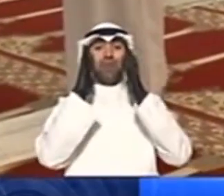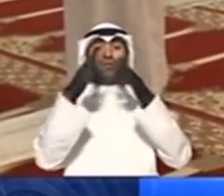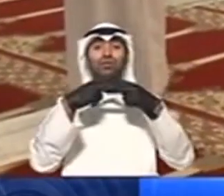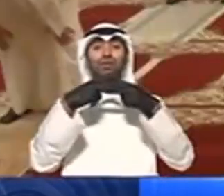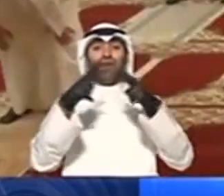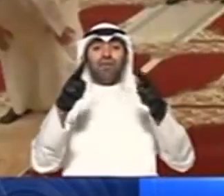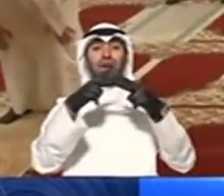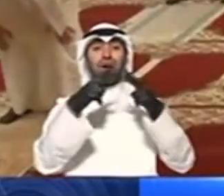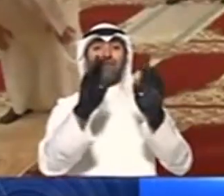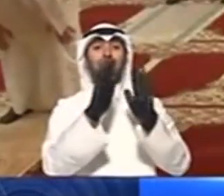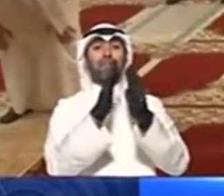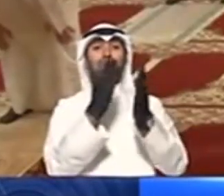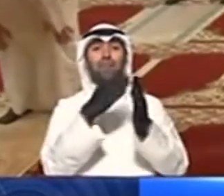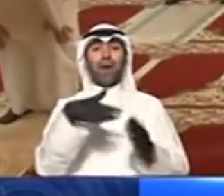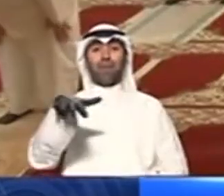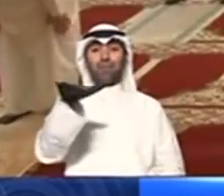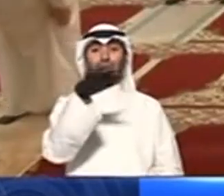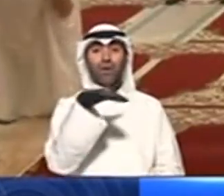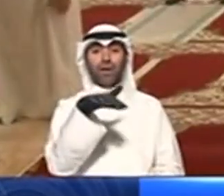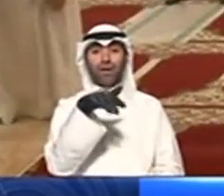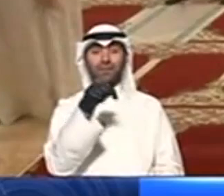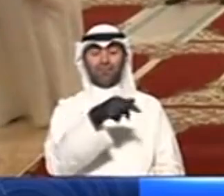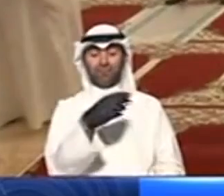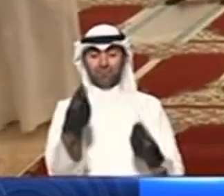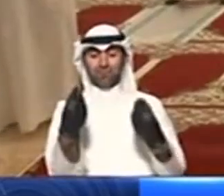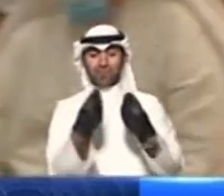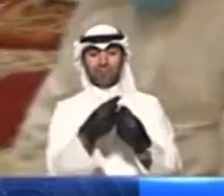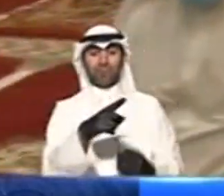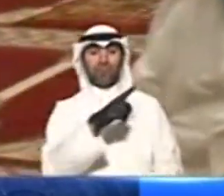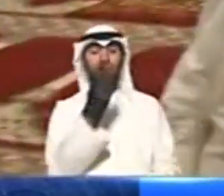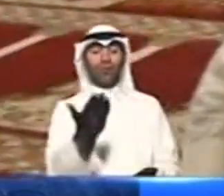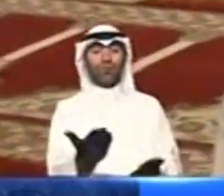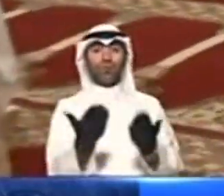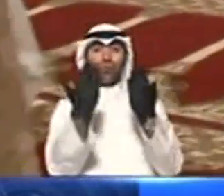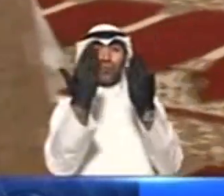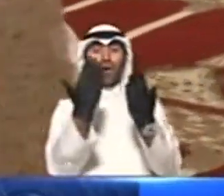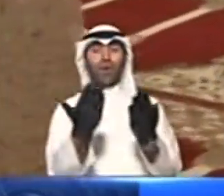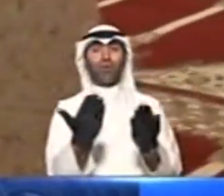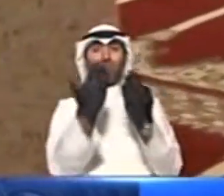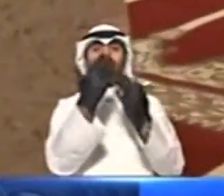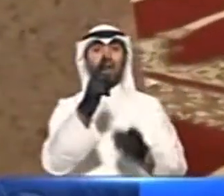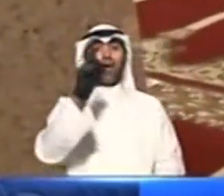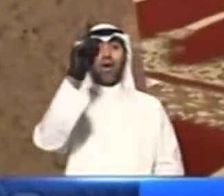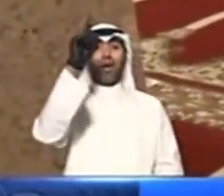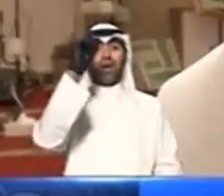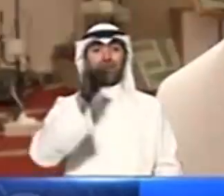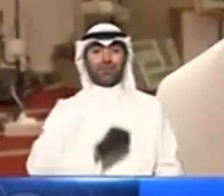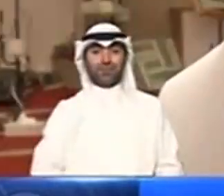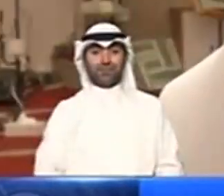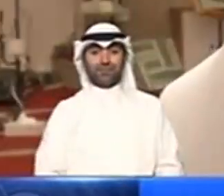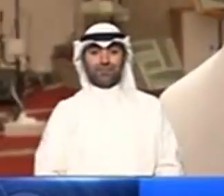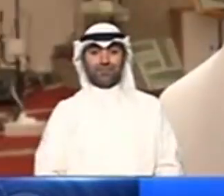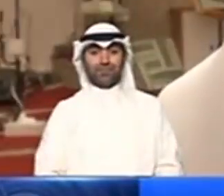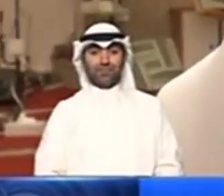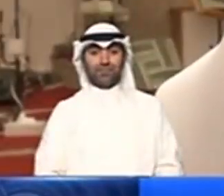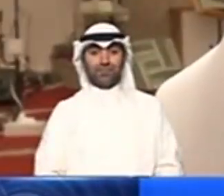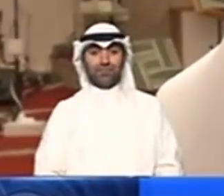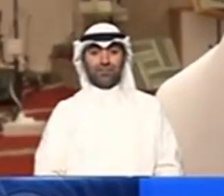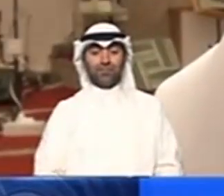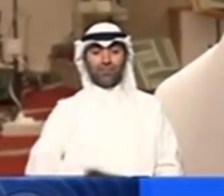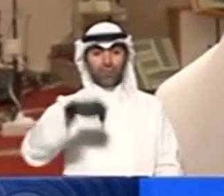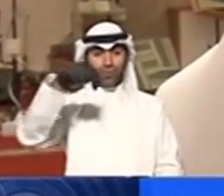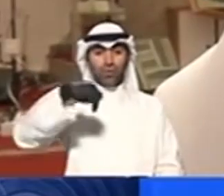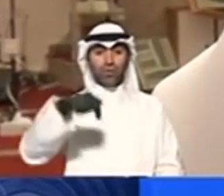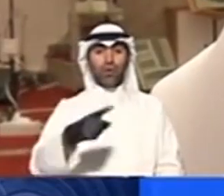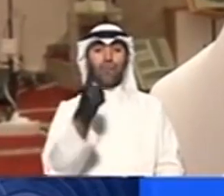جديد لتتزين بركوع وسجود ودعاء من المصلين. اليوم أول يوم